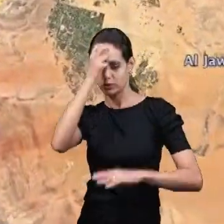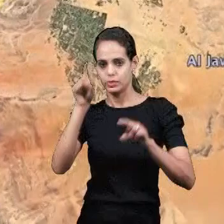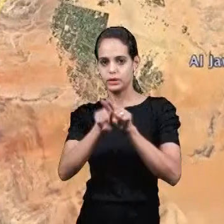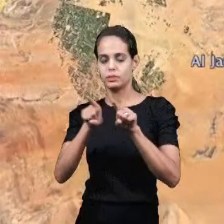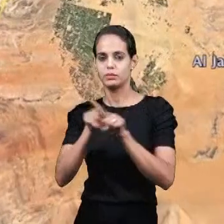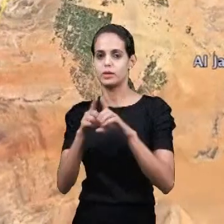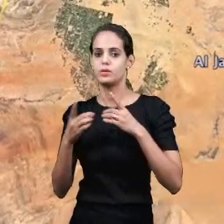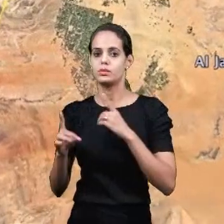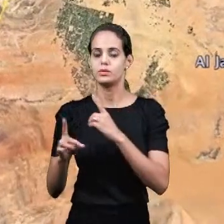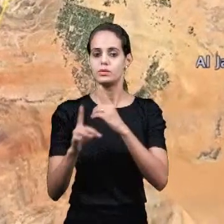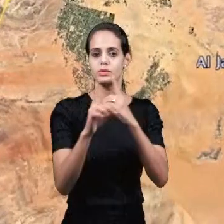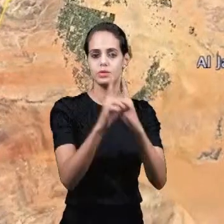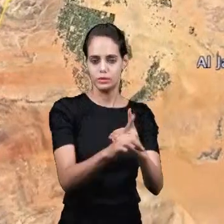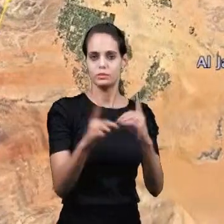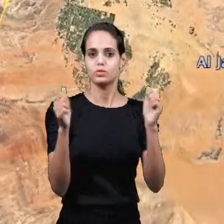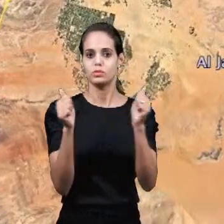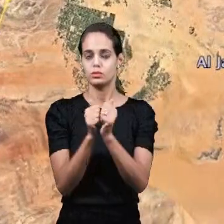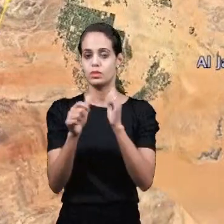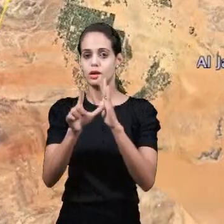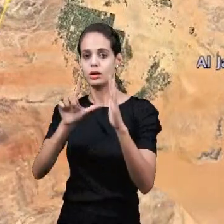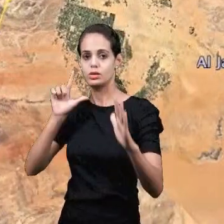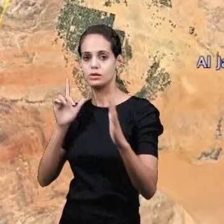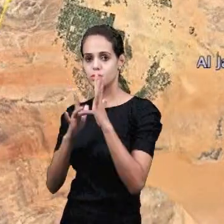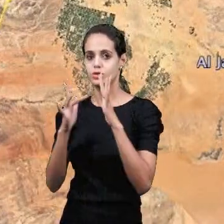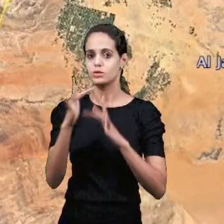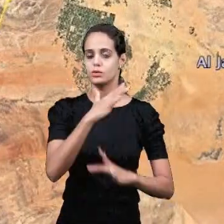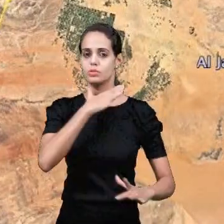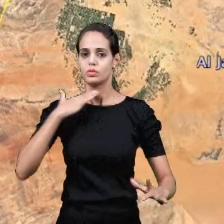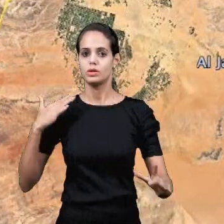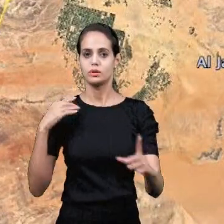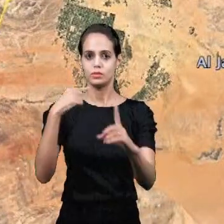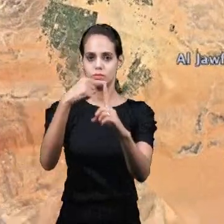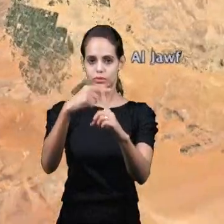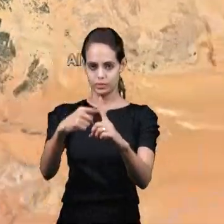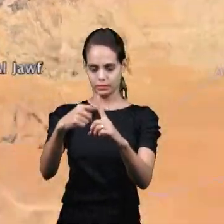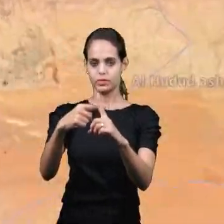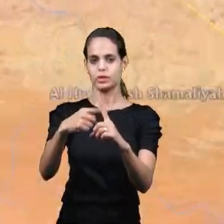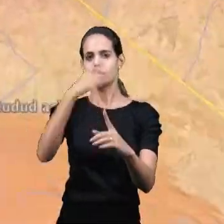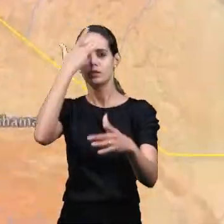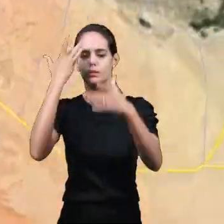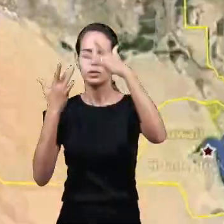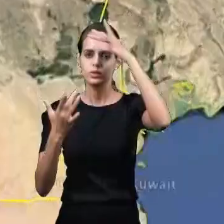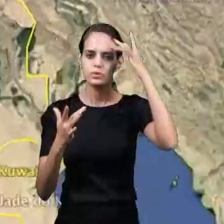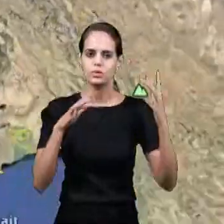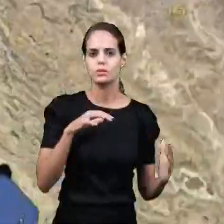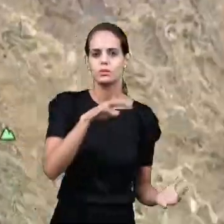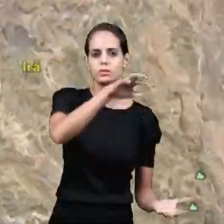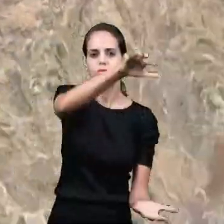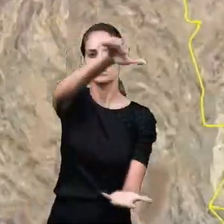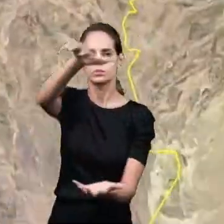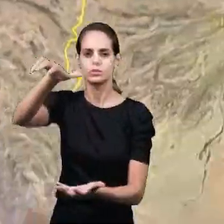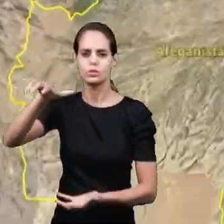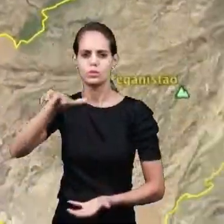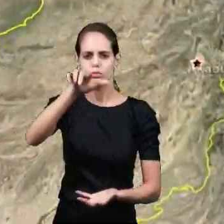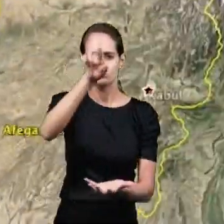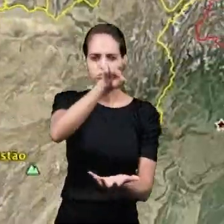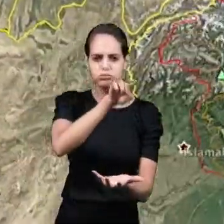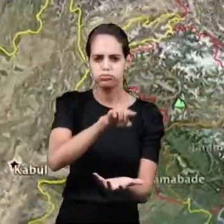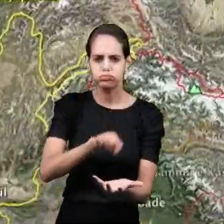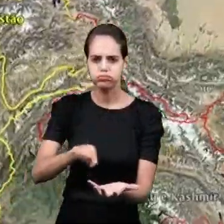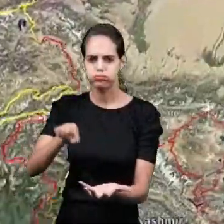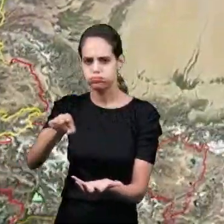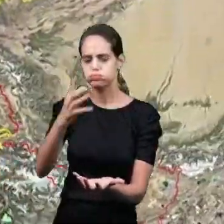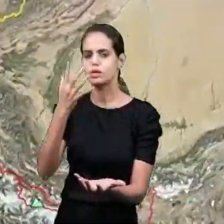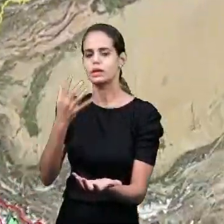Seigneur Jésus à la veille de sa mort à la croix du Calvaire. Les personnes de toutes les parties du monde sont touchées